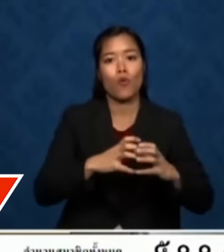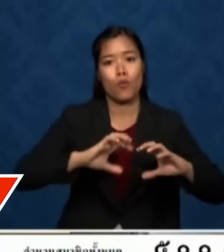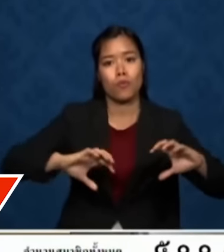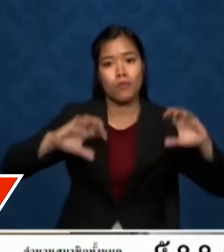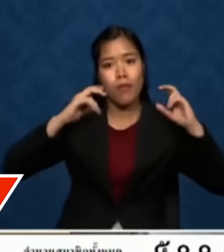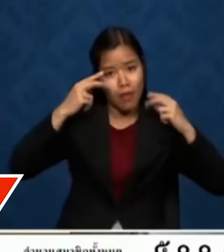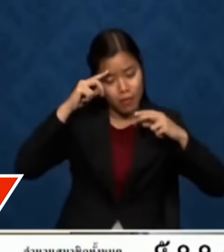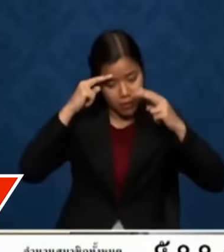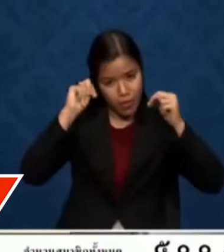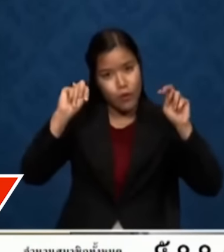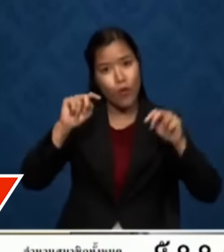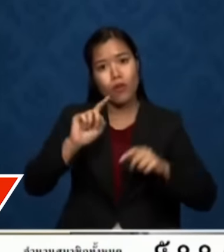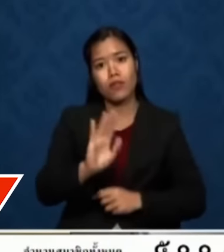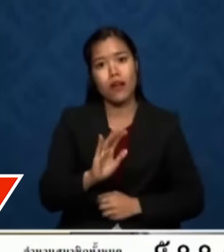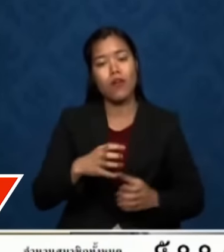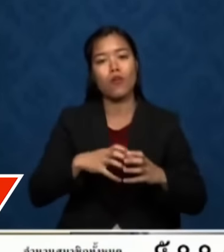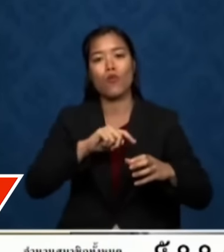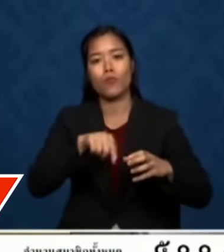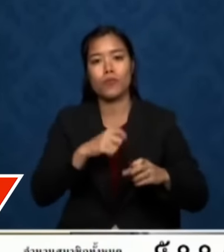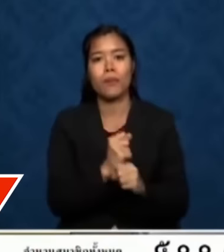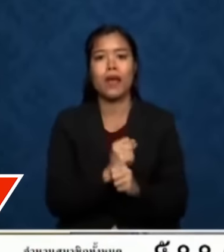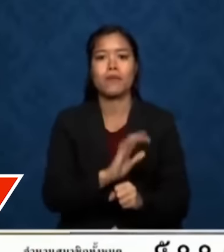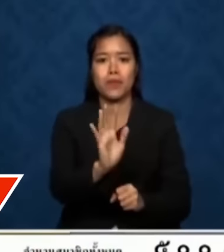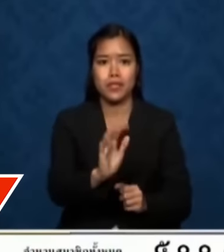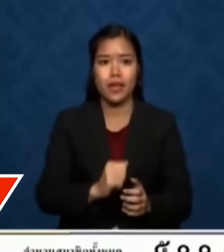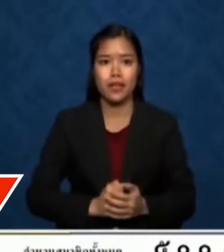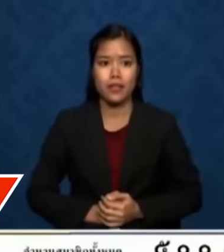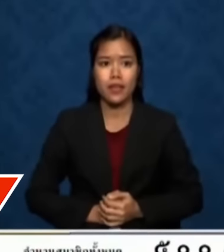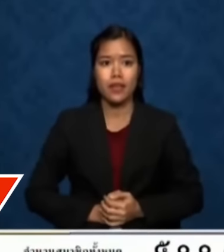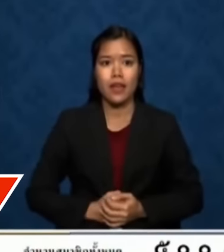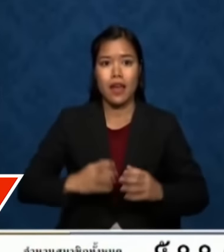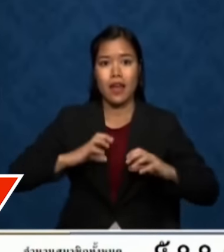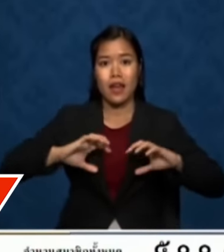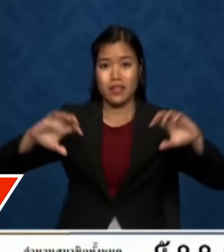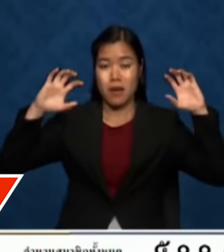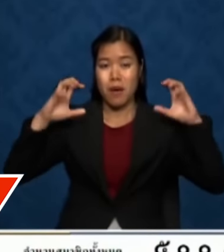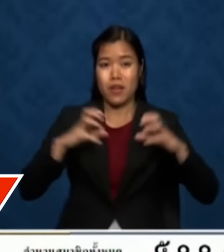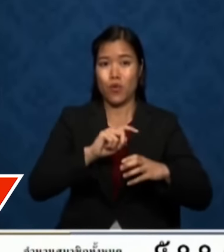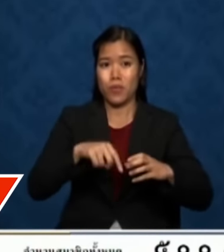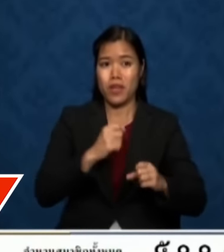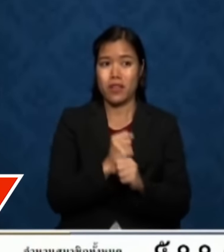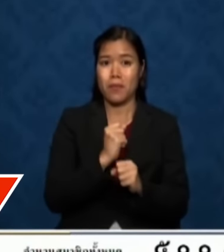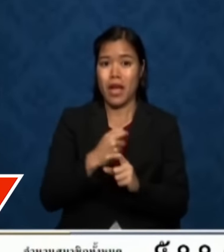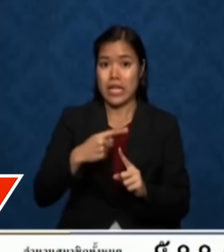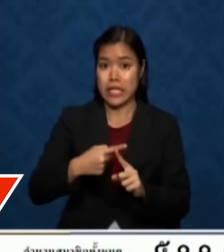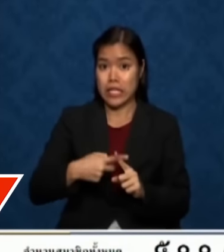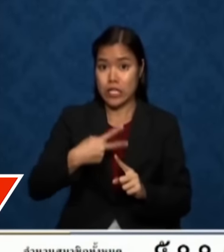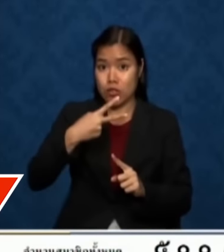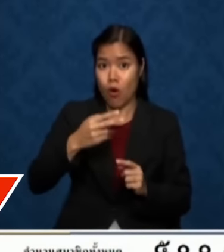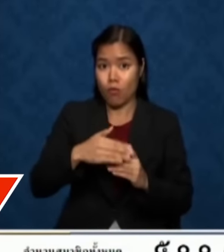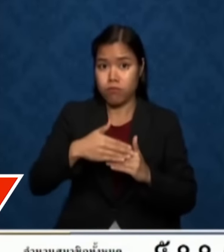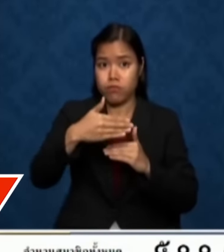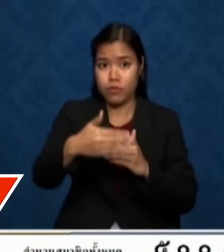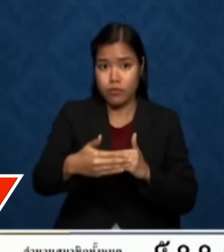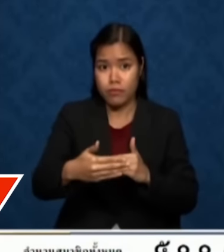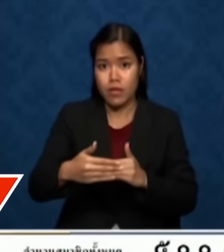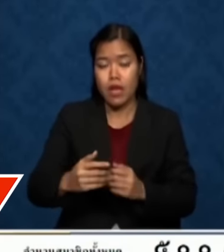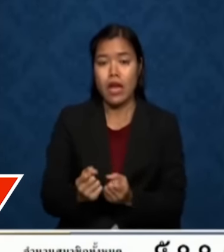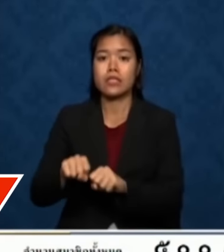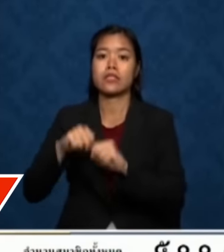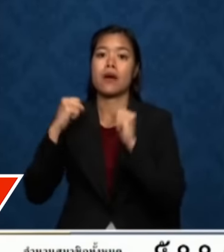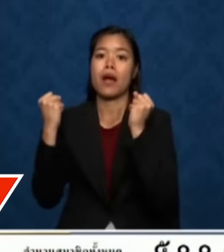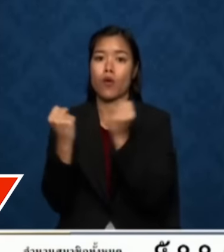ท่านประธานคะรัฐบาลชุดนี้บริหารงานได้แค่2เดือนค่ะทางสมาคมนักข่าวนักหนังสือพิ